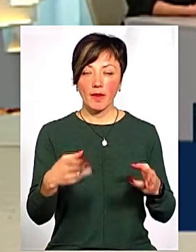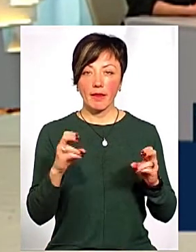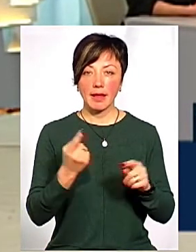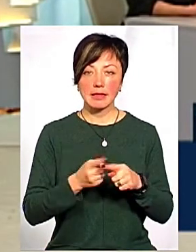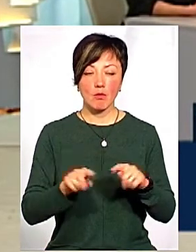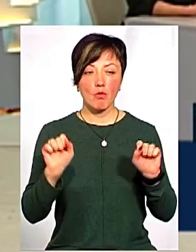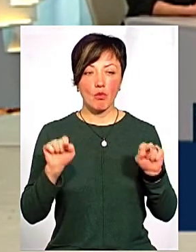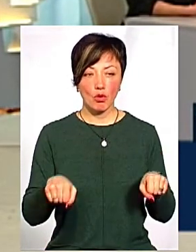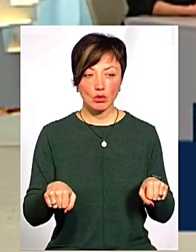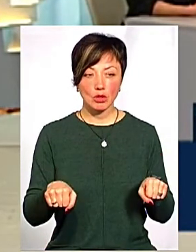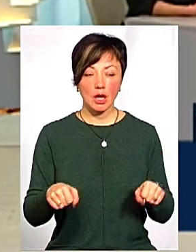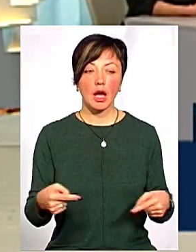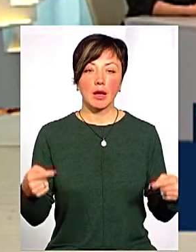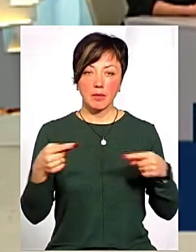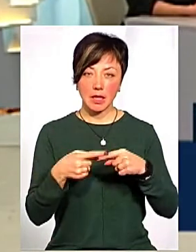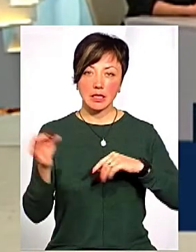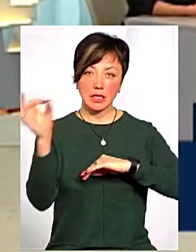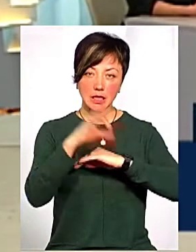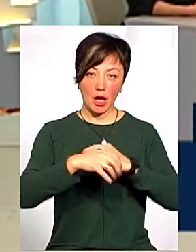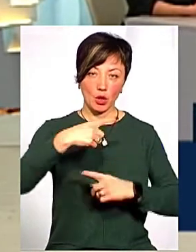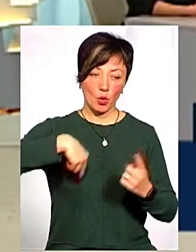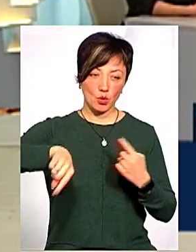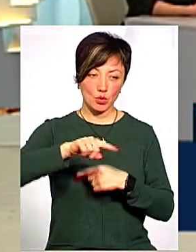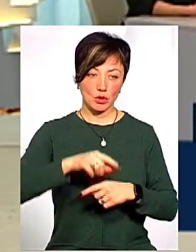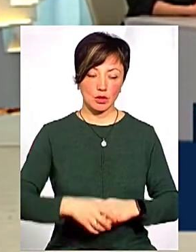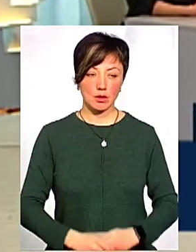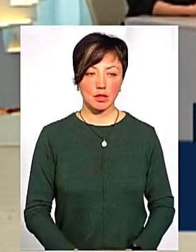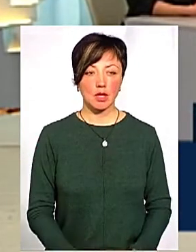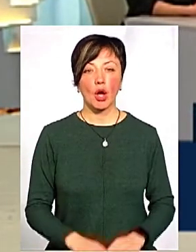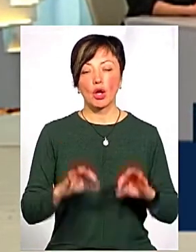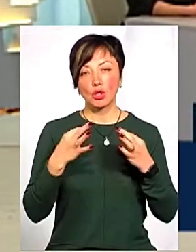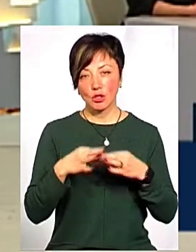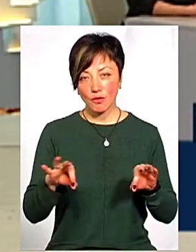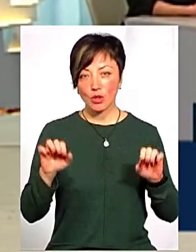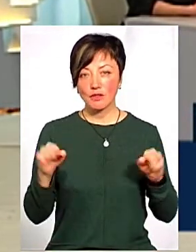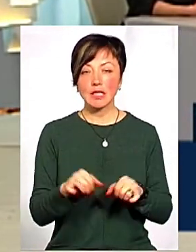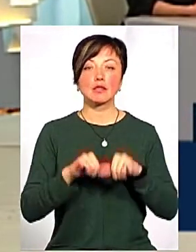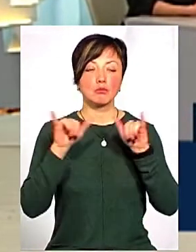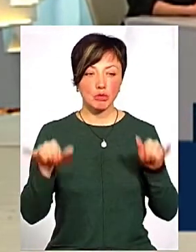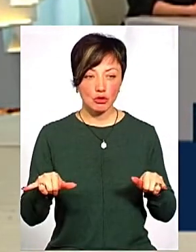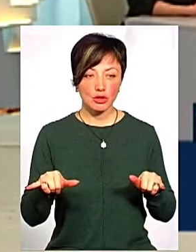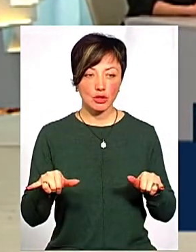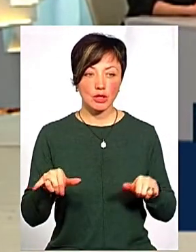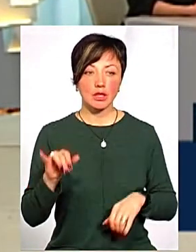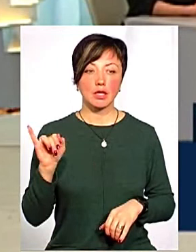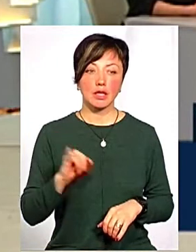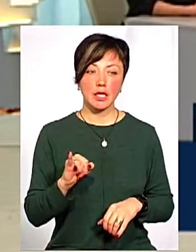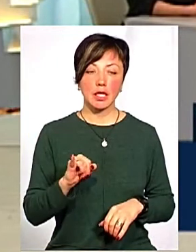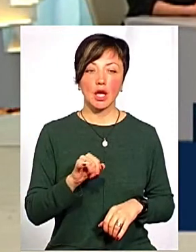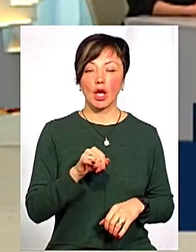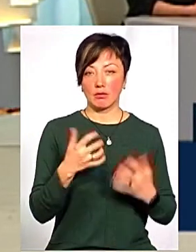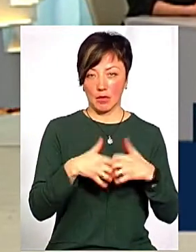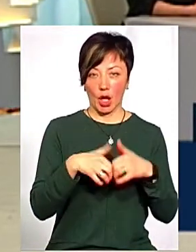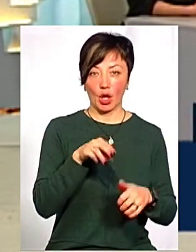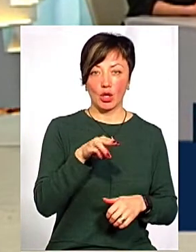це можна, а іменно на західному окружні. Дозволено швидкість збільшити. І